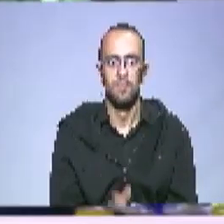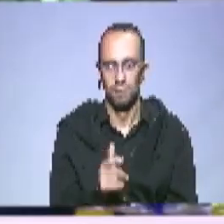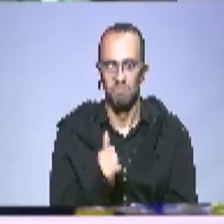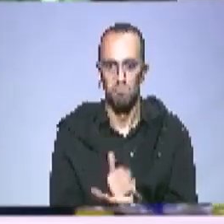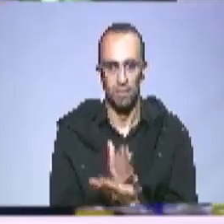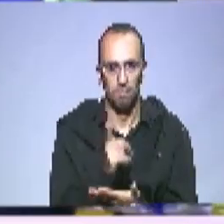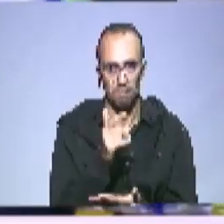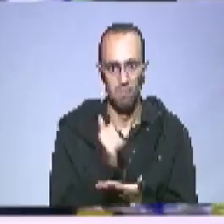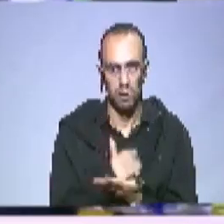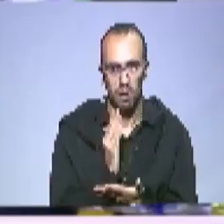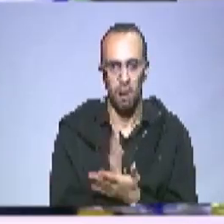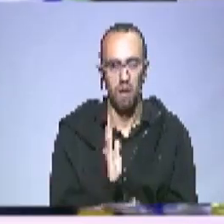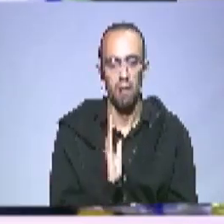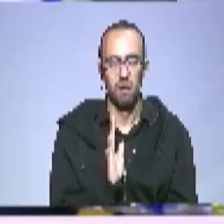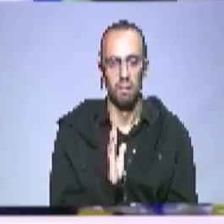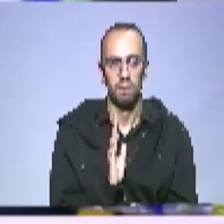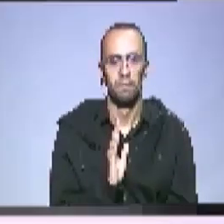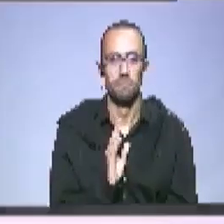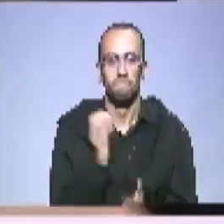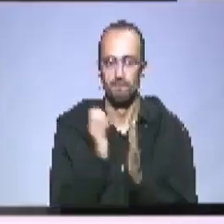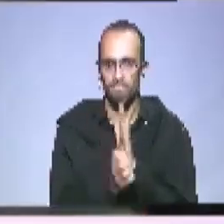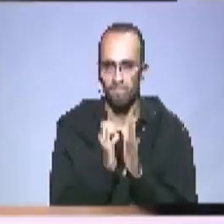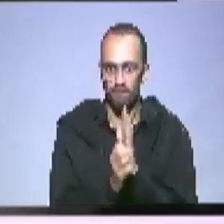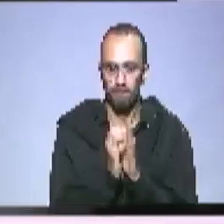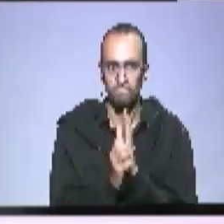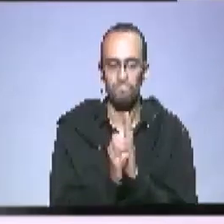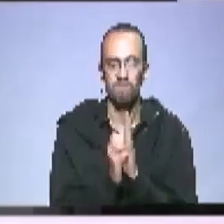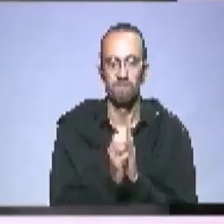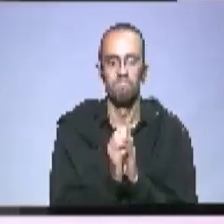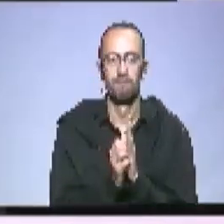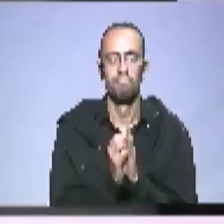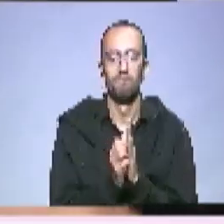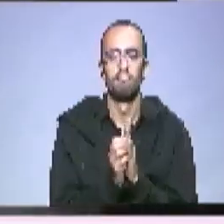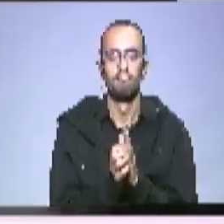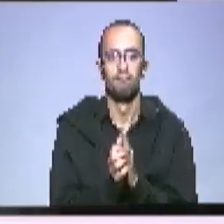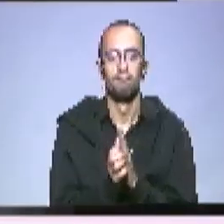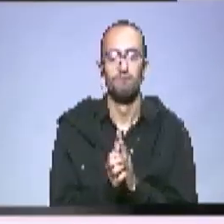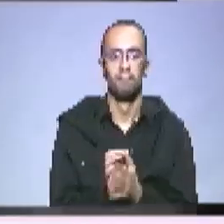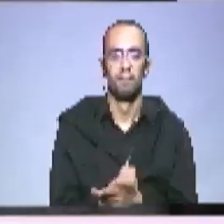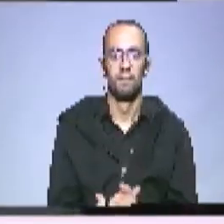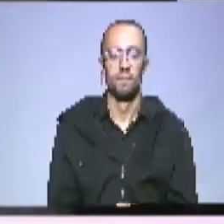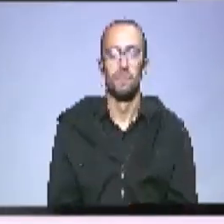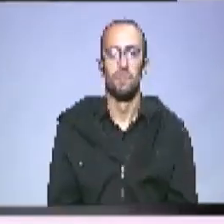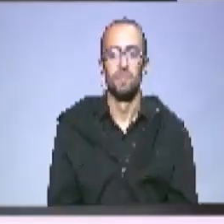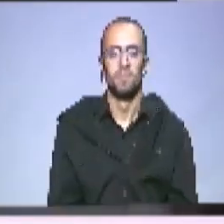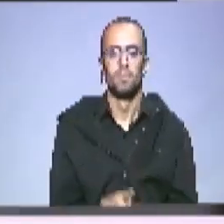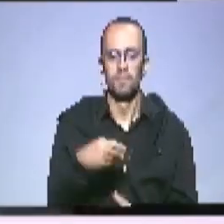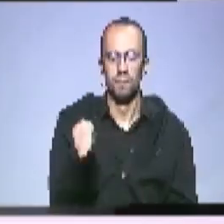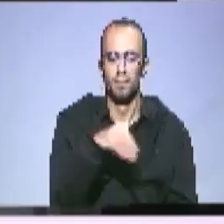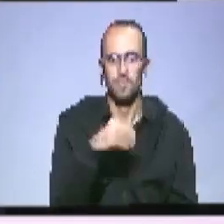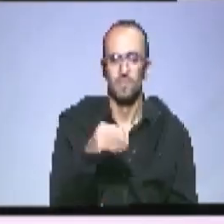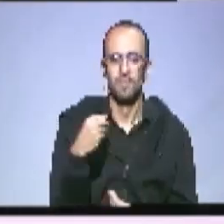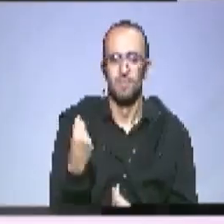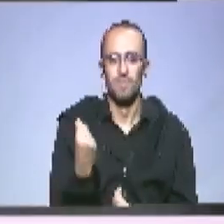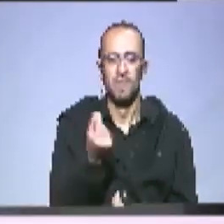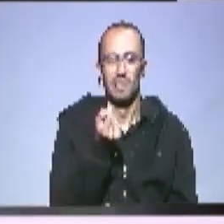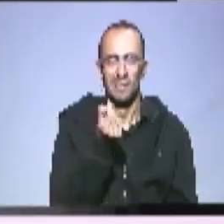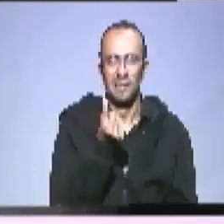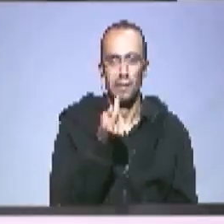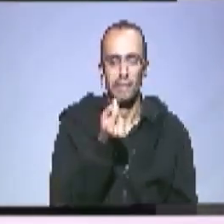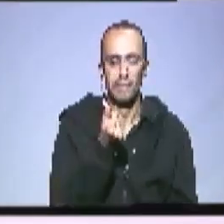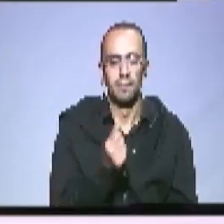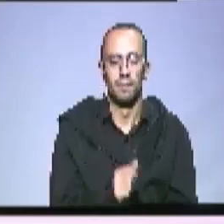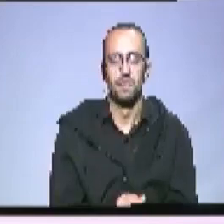البصل. البصل بصلة كده مبشورة نكرملها بس كده شوية، يعني مش نكرملها تدبل كده شوية